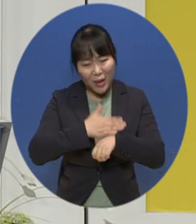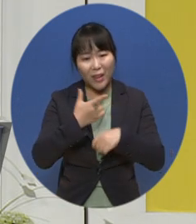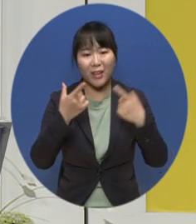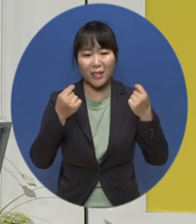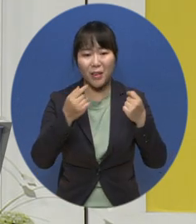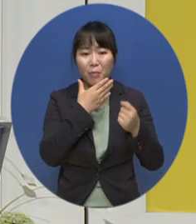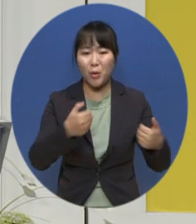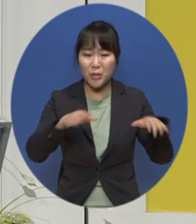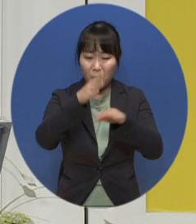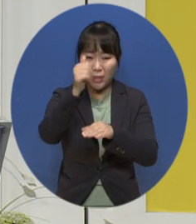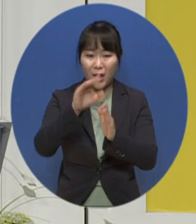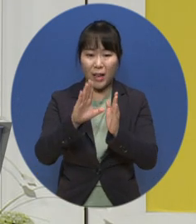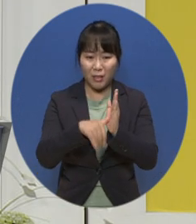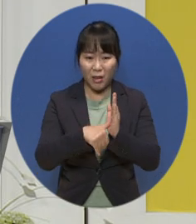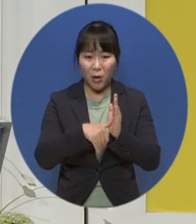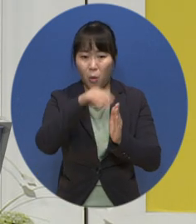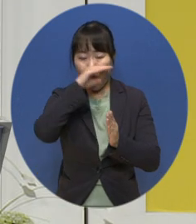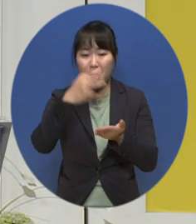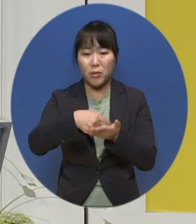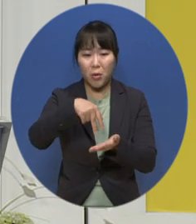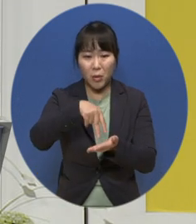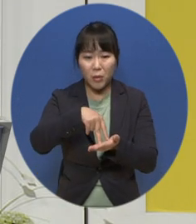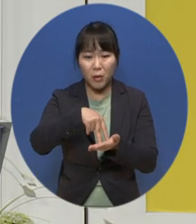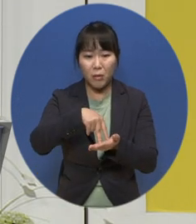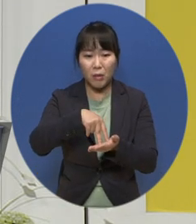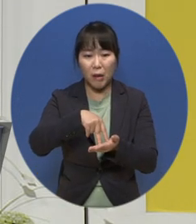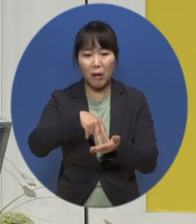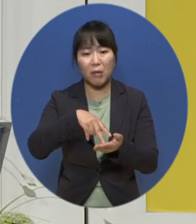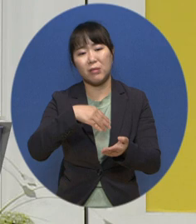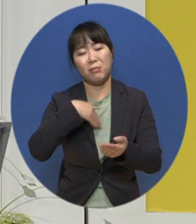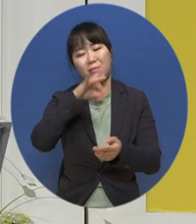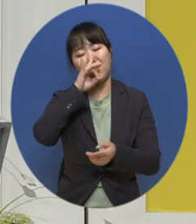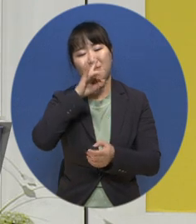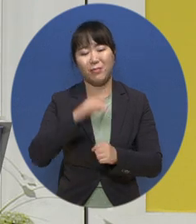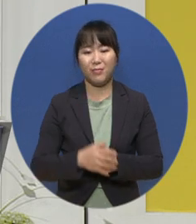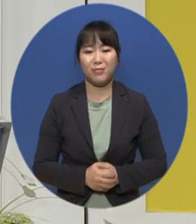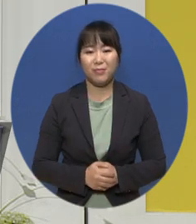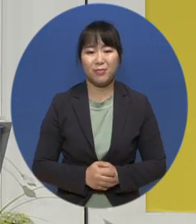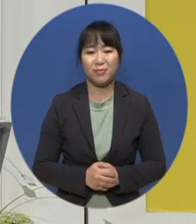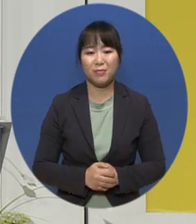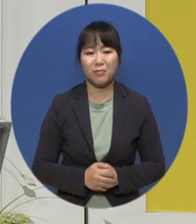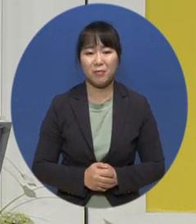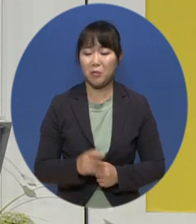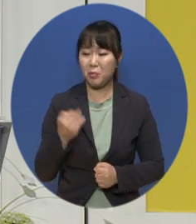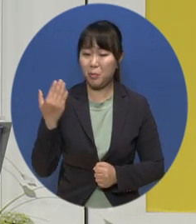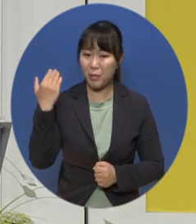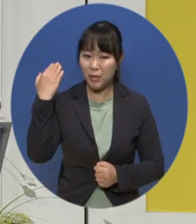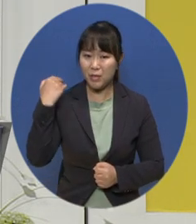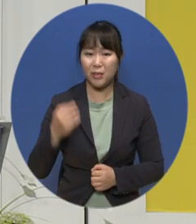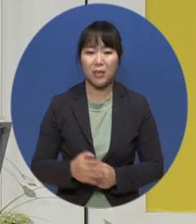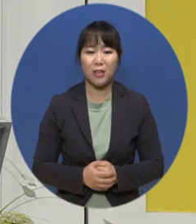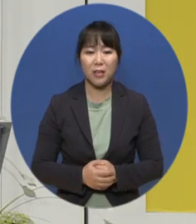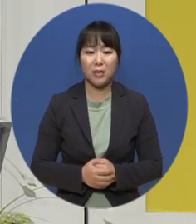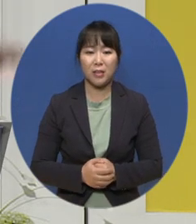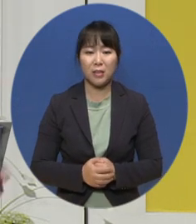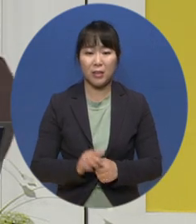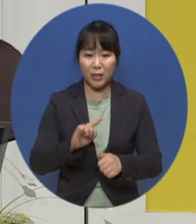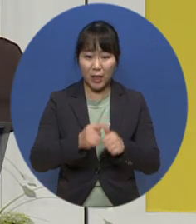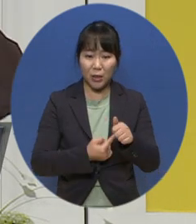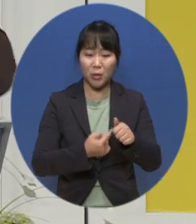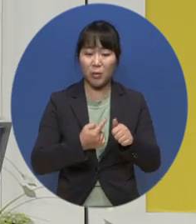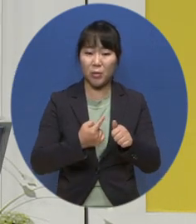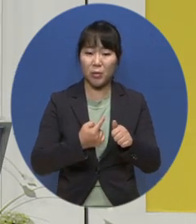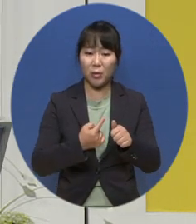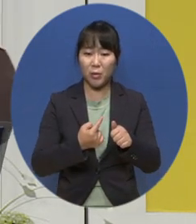복지관 장을 하면서 이제 바로 저런것도 인데 그 한 원로 가 시간이 없더라구요 음 그래서 이제 얼마 전에 그 자동으로 이렇게 입소